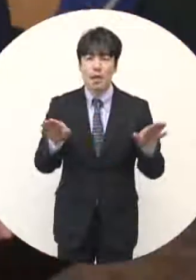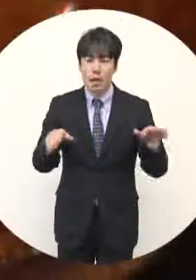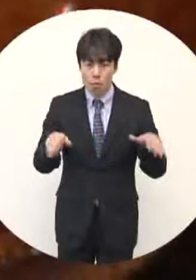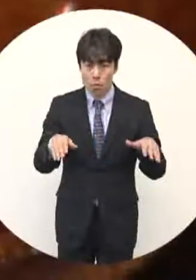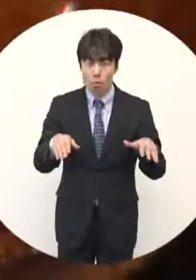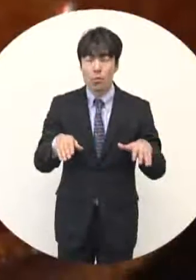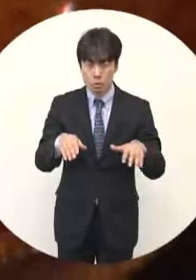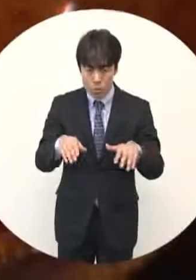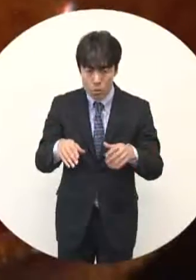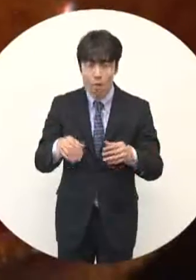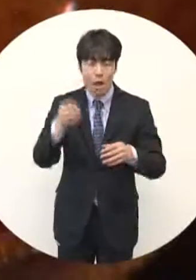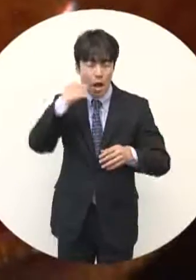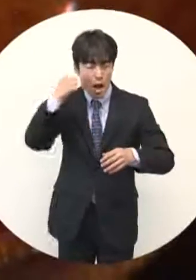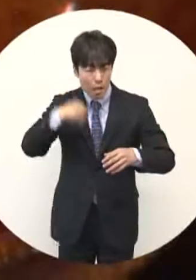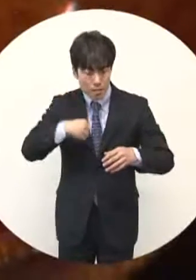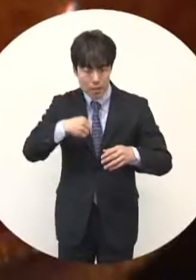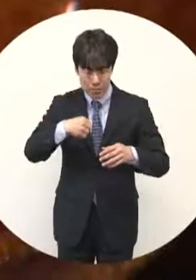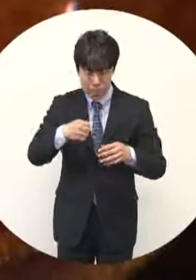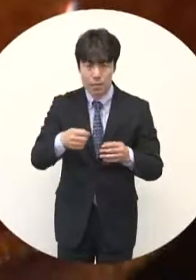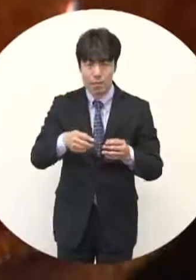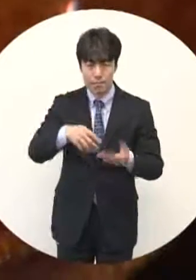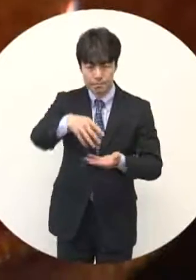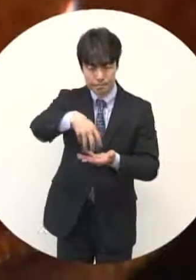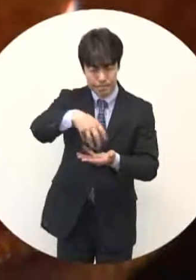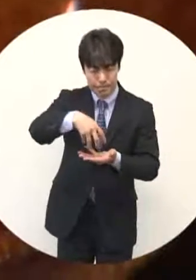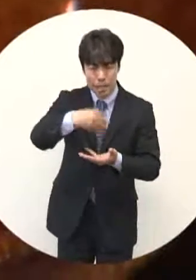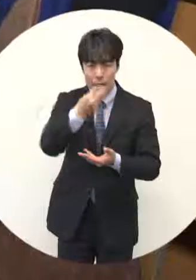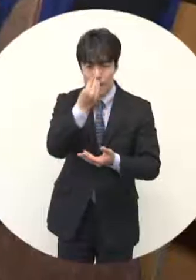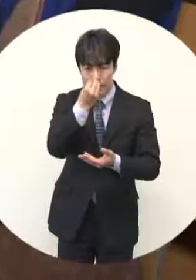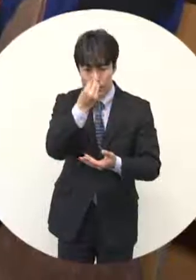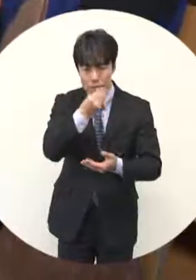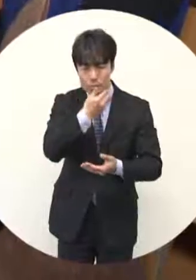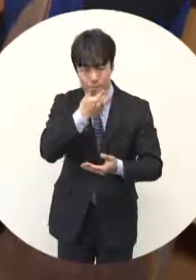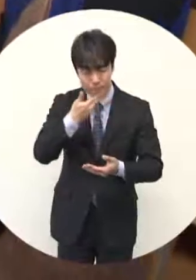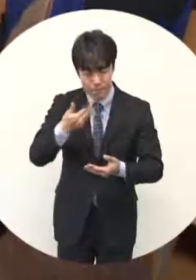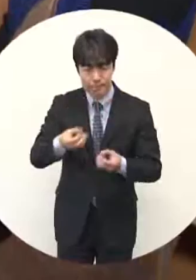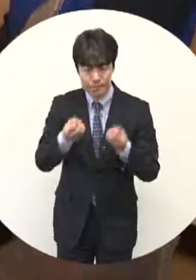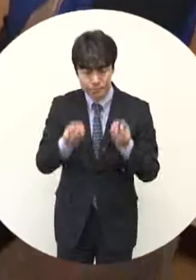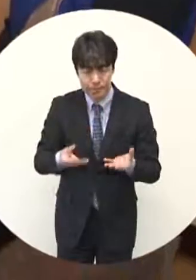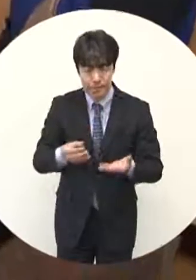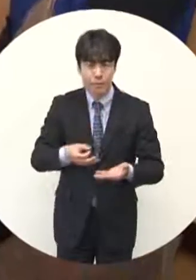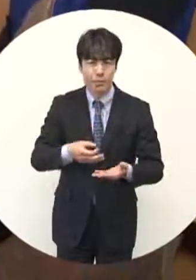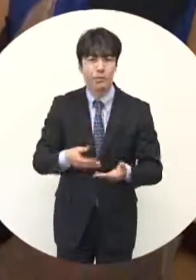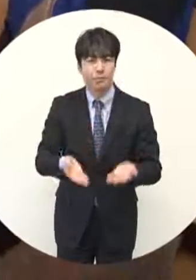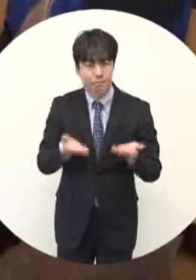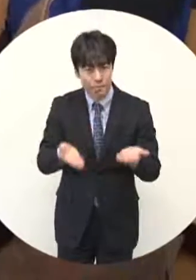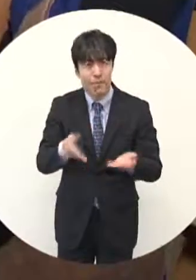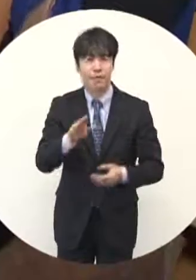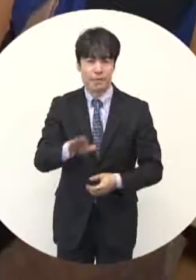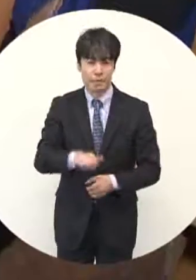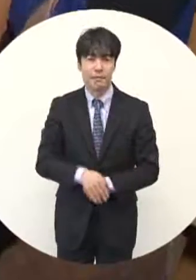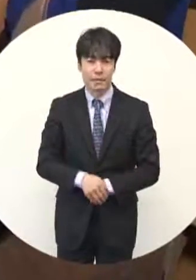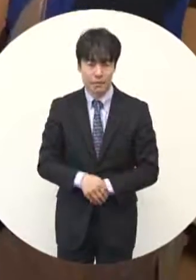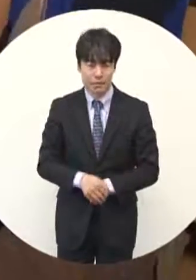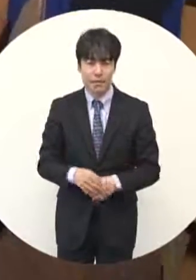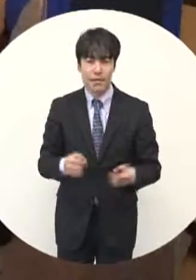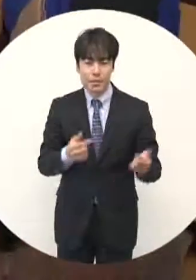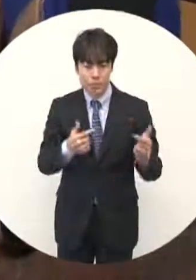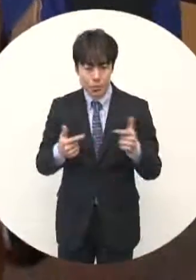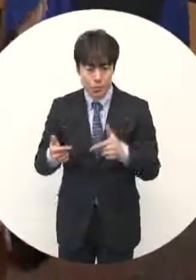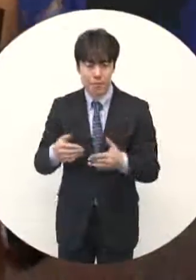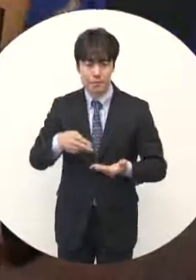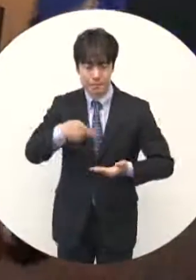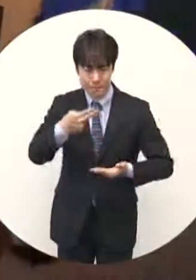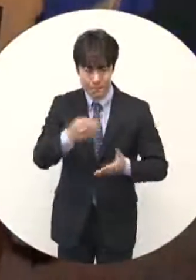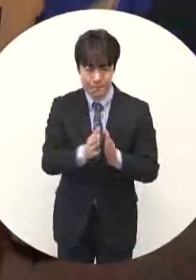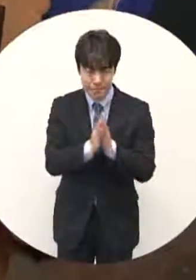も朝採れた新鮮なイチゴをお出ししています。 じゃあ早速、 はい、ではごゆっくり召し上がって